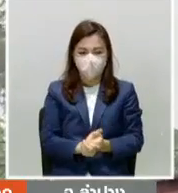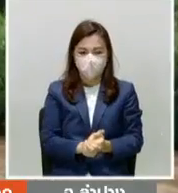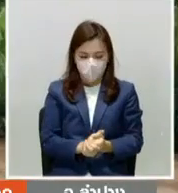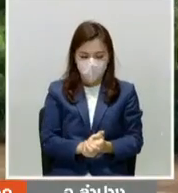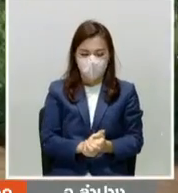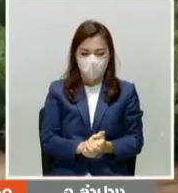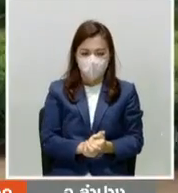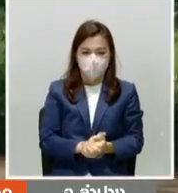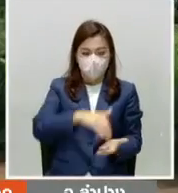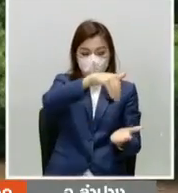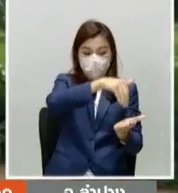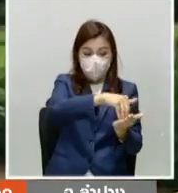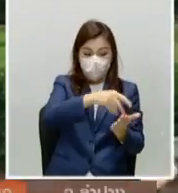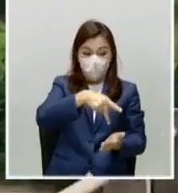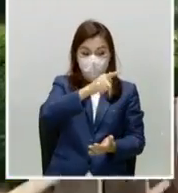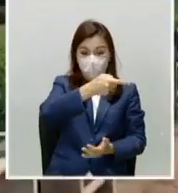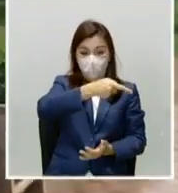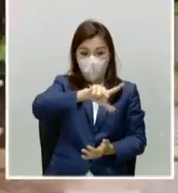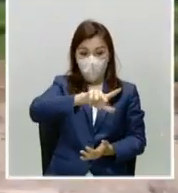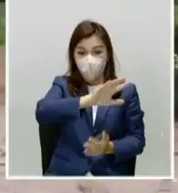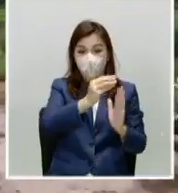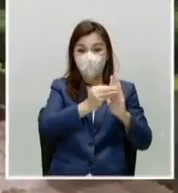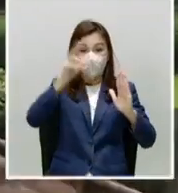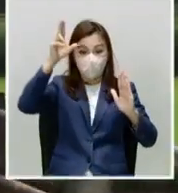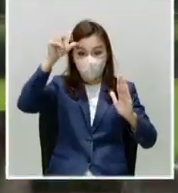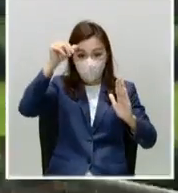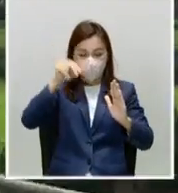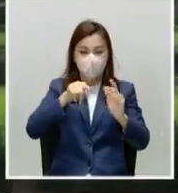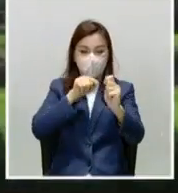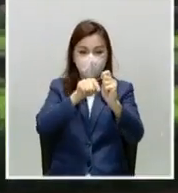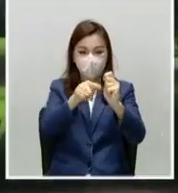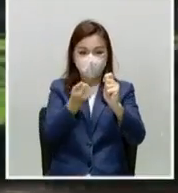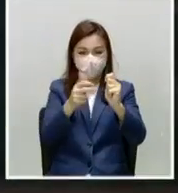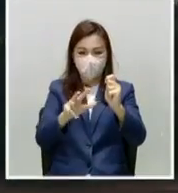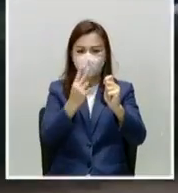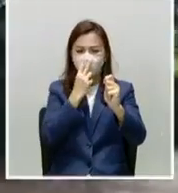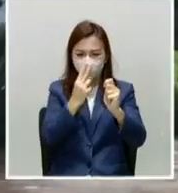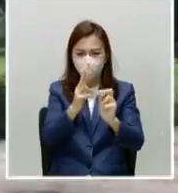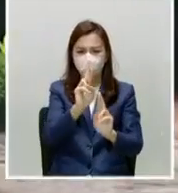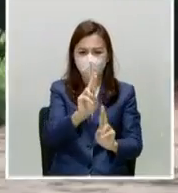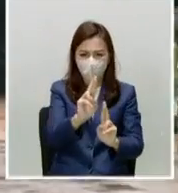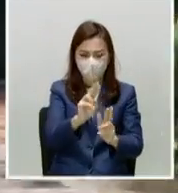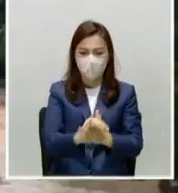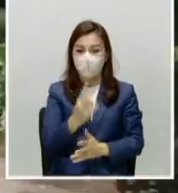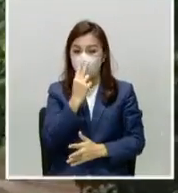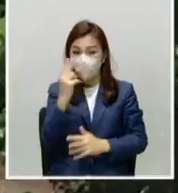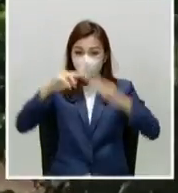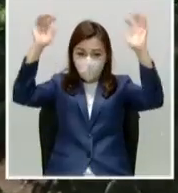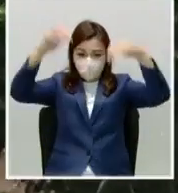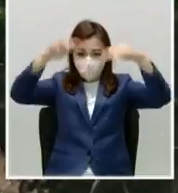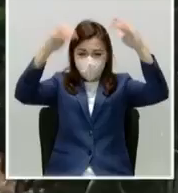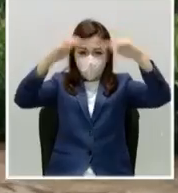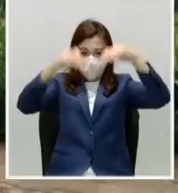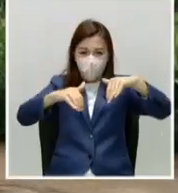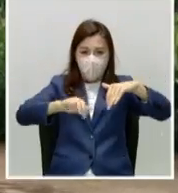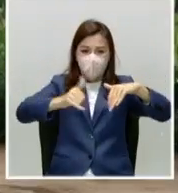ำปางเตือนให้ทุกพื้นที่ทั้ง13อำเภอต้องเฝ้าระวังติดตามสถานการณ์ฝนตกหนักที่อาจจะทำให้เกิดน้ำป่าไหลหลาก